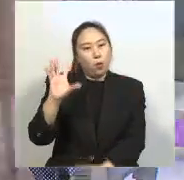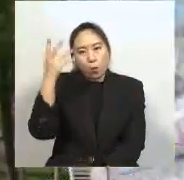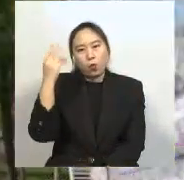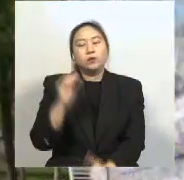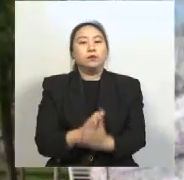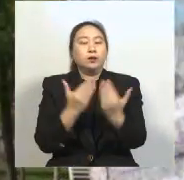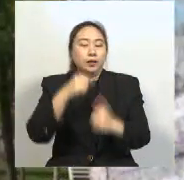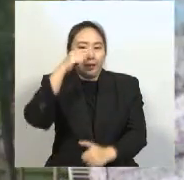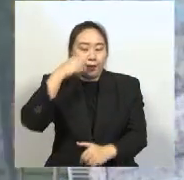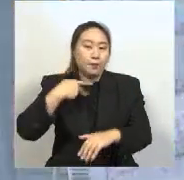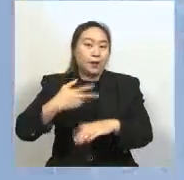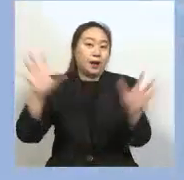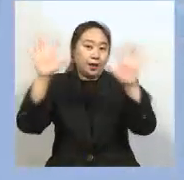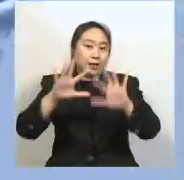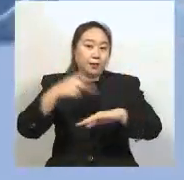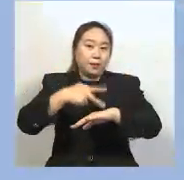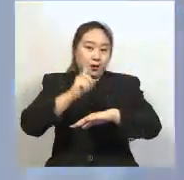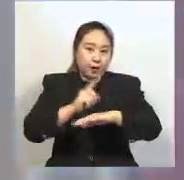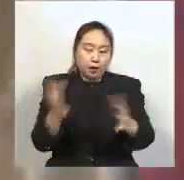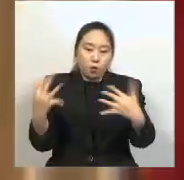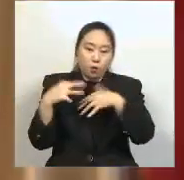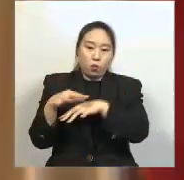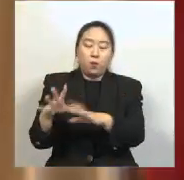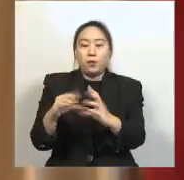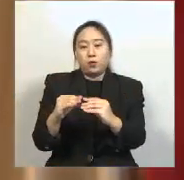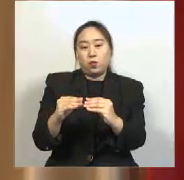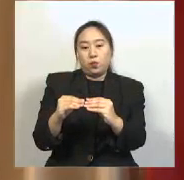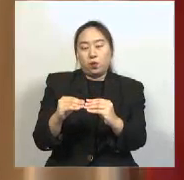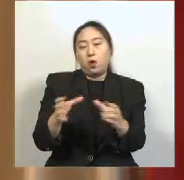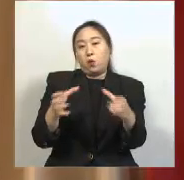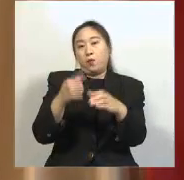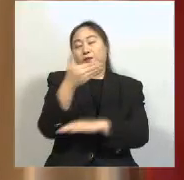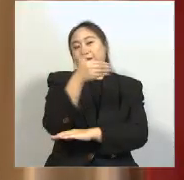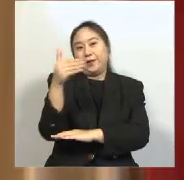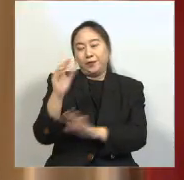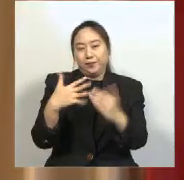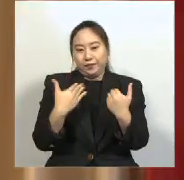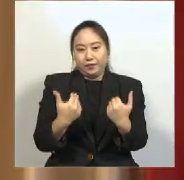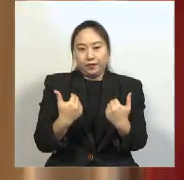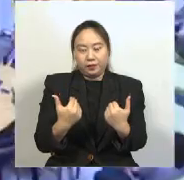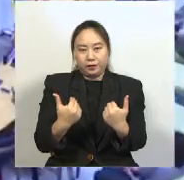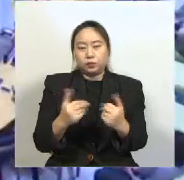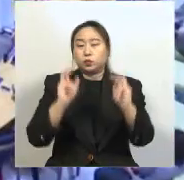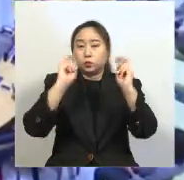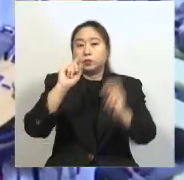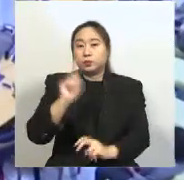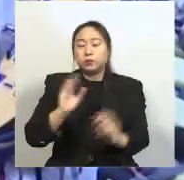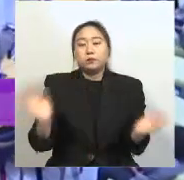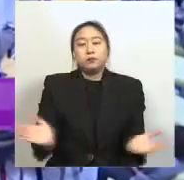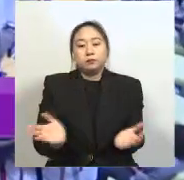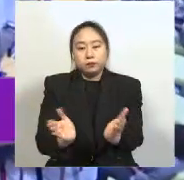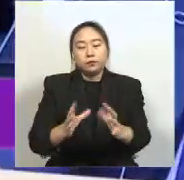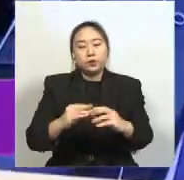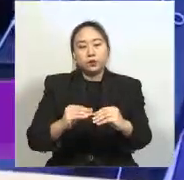โดยบทบาทไทยในฐานะประธานอาเซียนในการเข้าร่วมประชุมสมัชชาสหประชาชาติในครั้งนี้คือเรื่องของการผลักดันให้มีการ